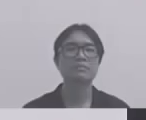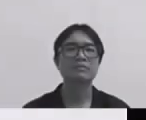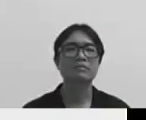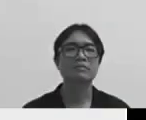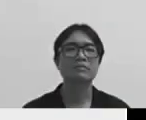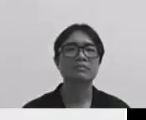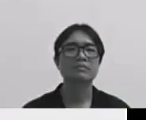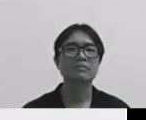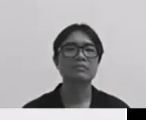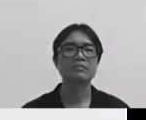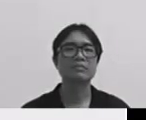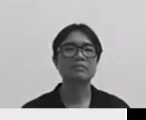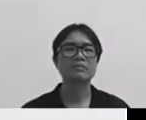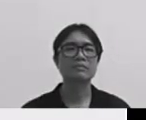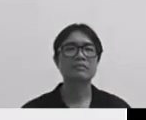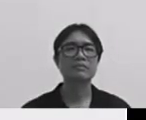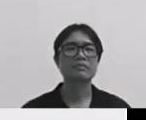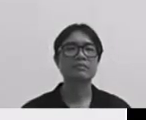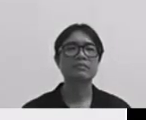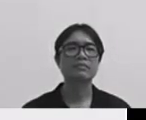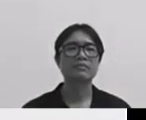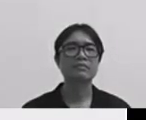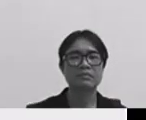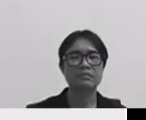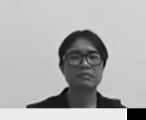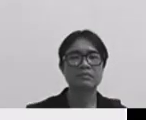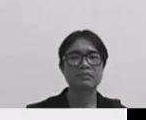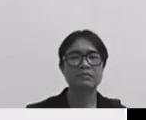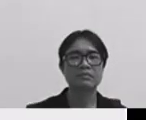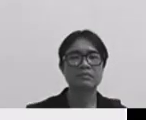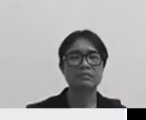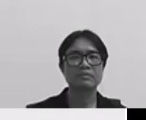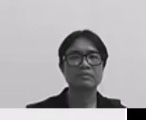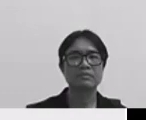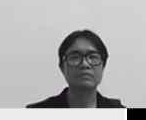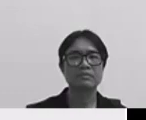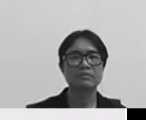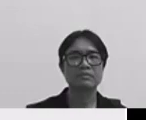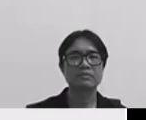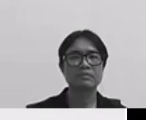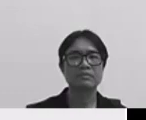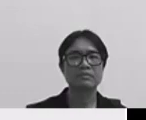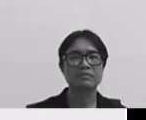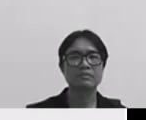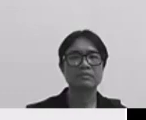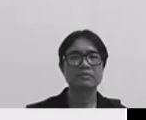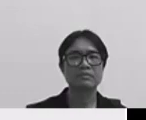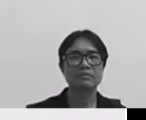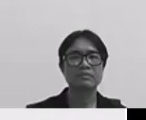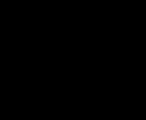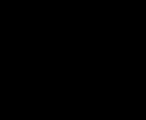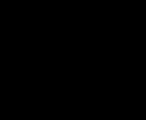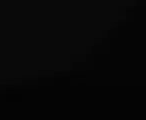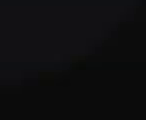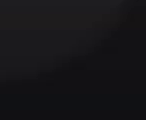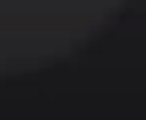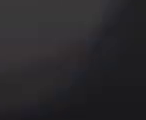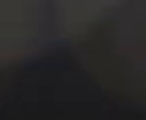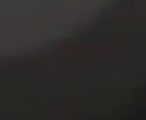Kita tahu apa yang baik, tetapi tidak melakukannya. Keinginan daging, keinginan mata, dan keangkuhan dunia.